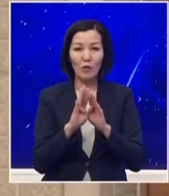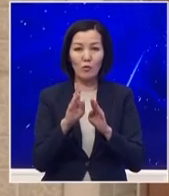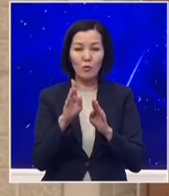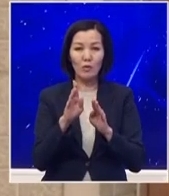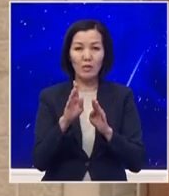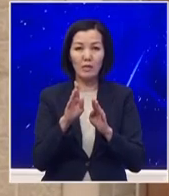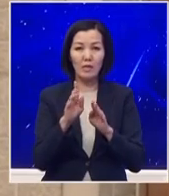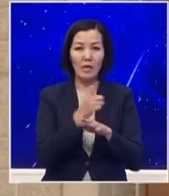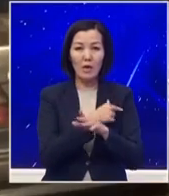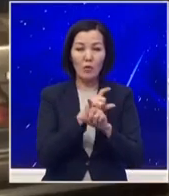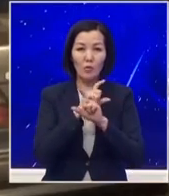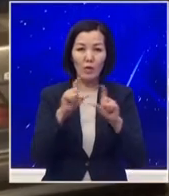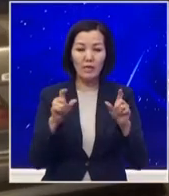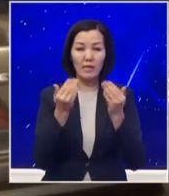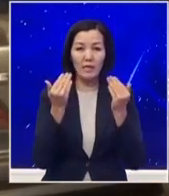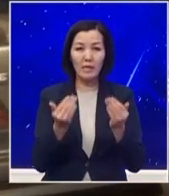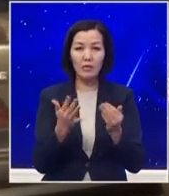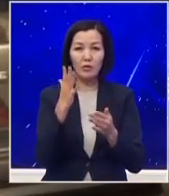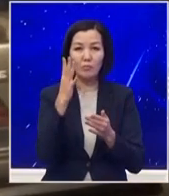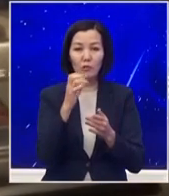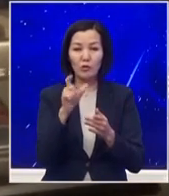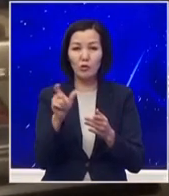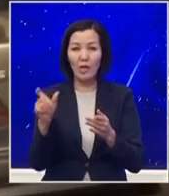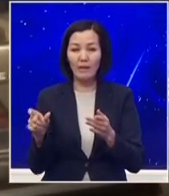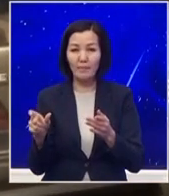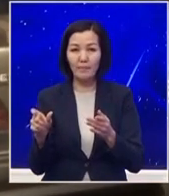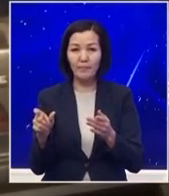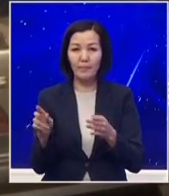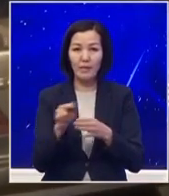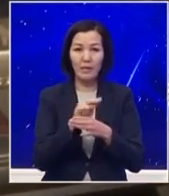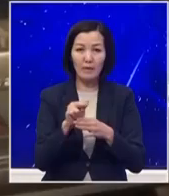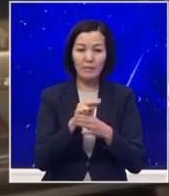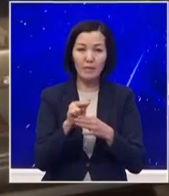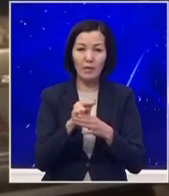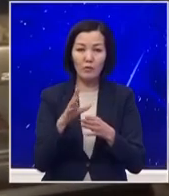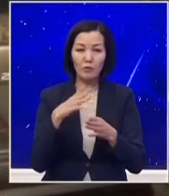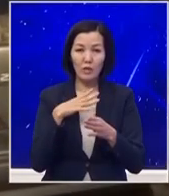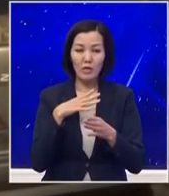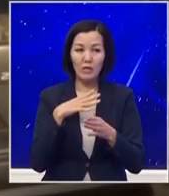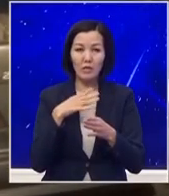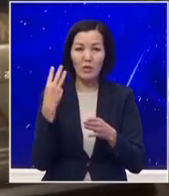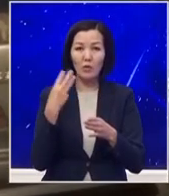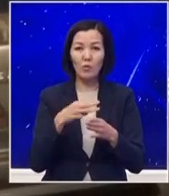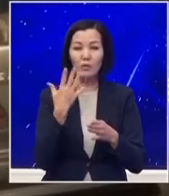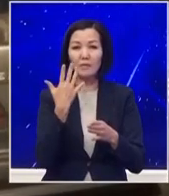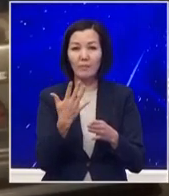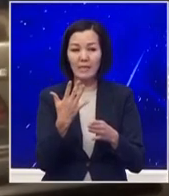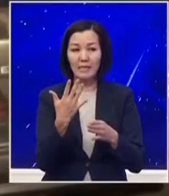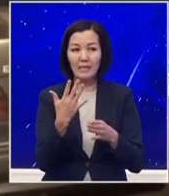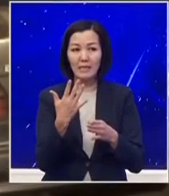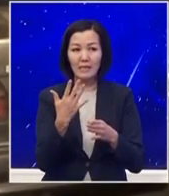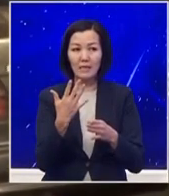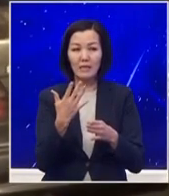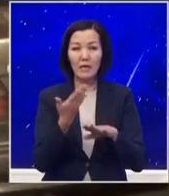жарияладық. Ауруханаларда қазір 500 адам емделуде. Соның ішінде 35-і